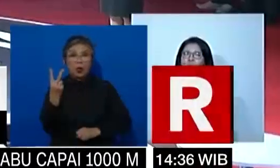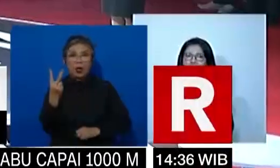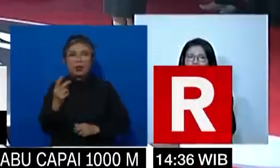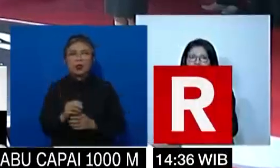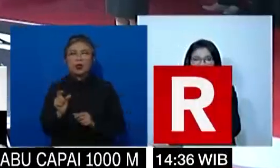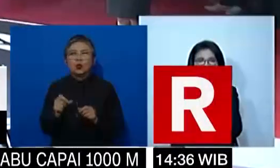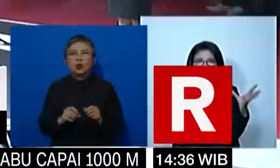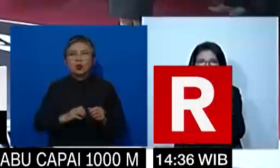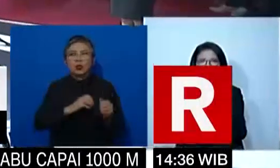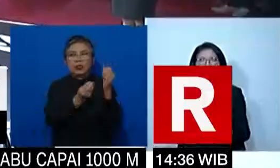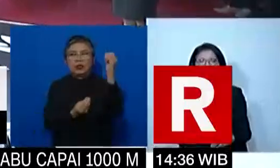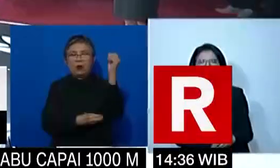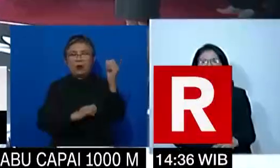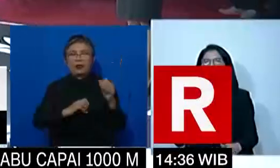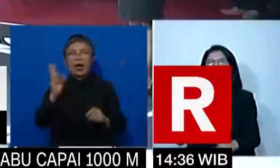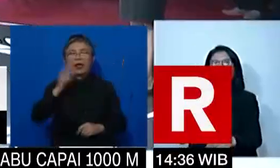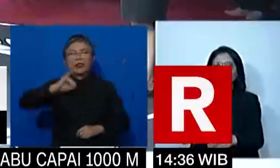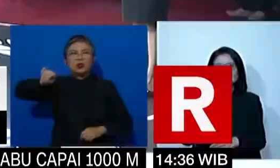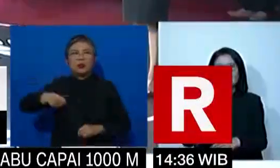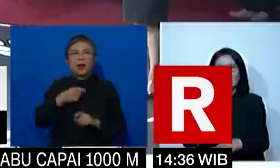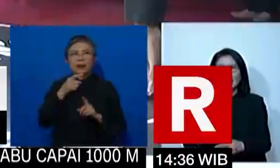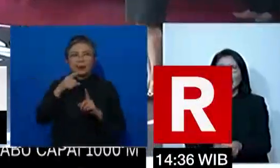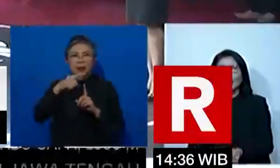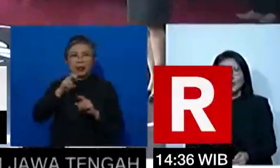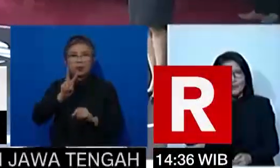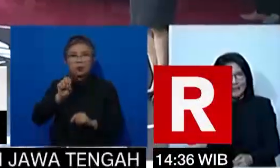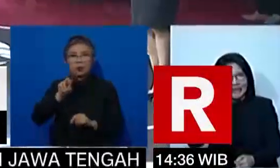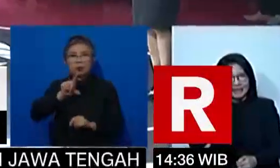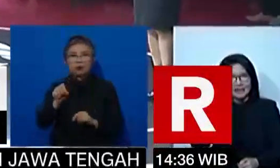diperuntukkan untuk cawapres pada Jumat 22 Desember mendatang.